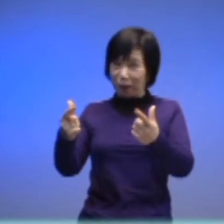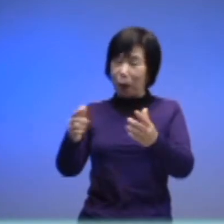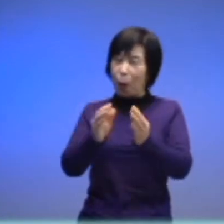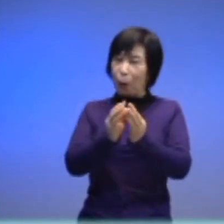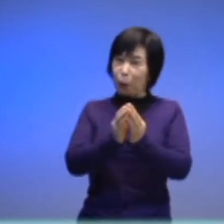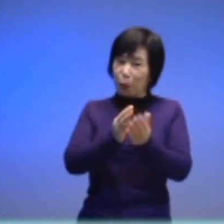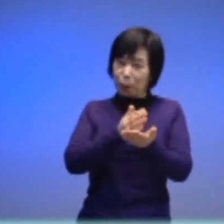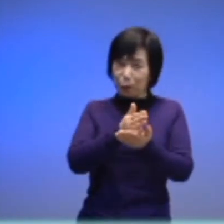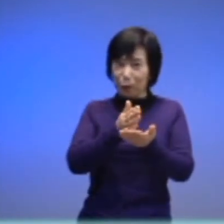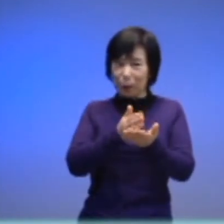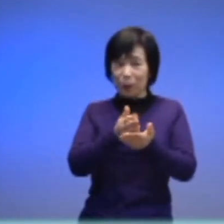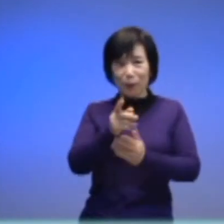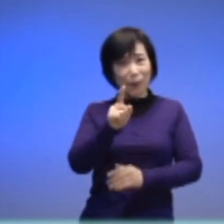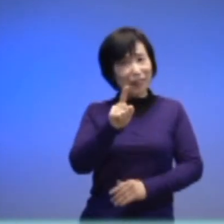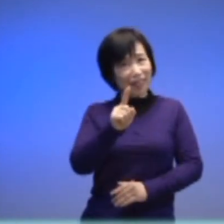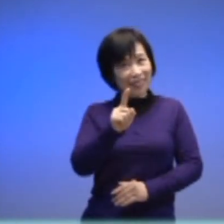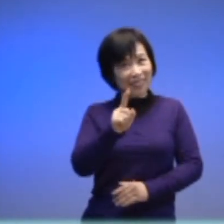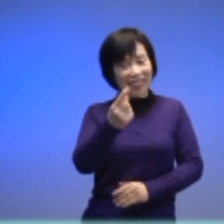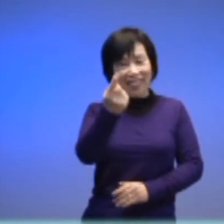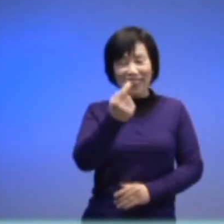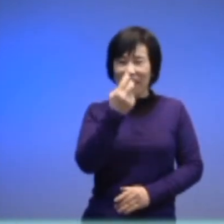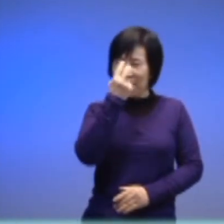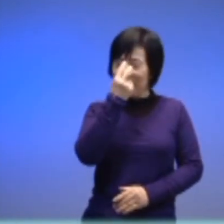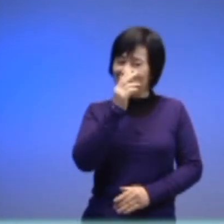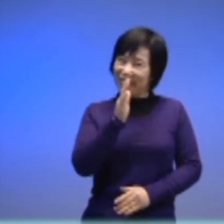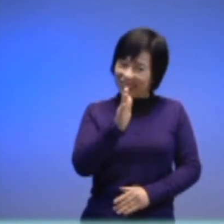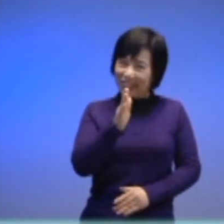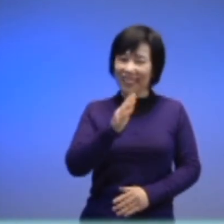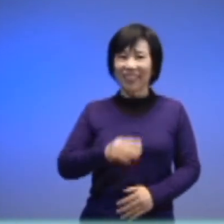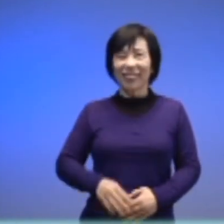な種類があるかチェックしてみてくださいね。